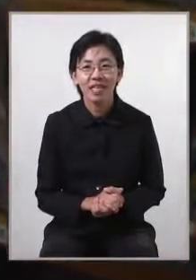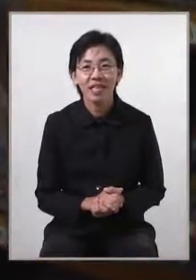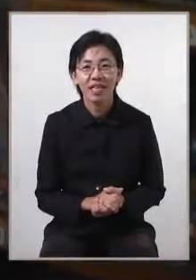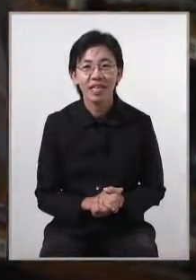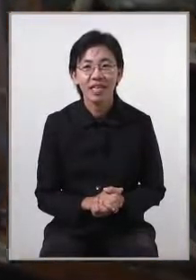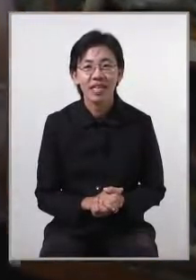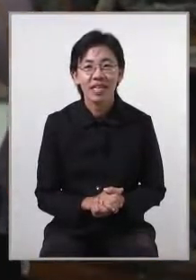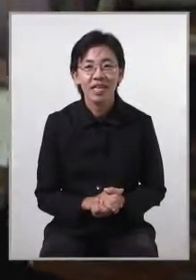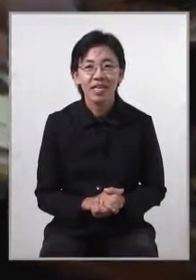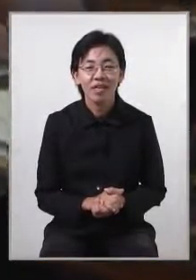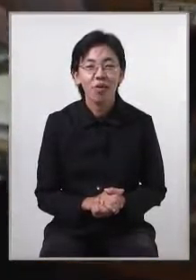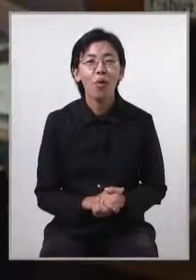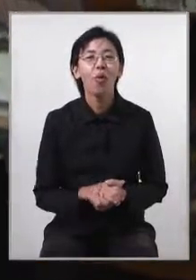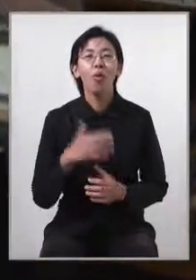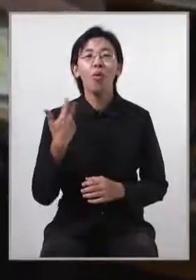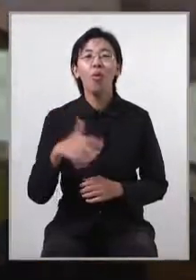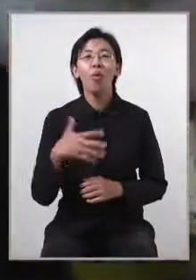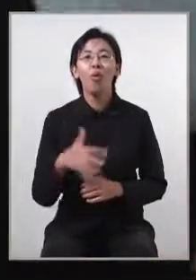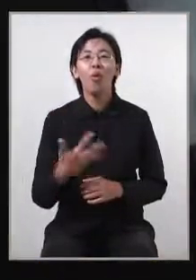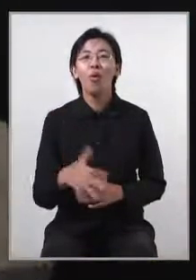ยครับ เอาอย่าง